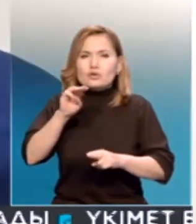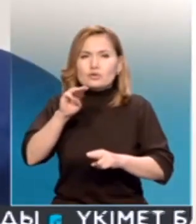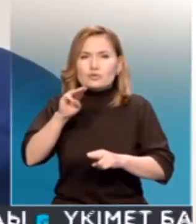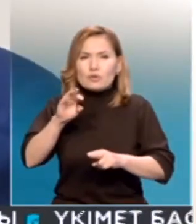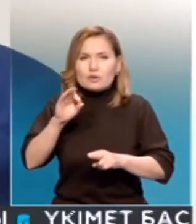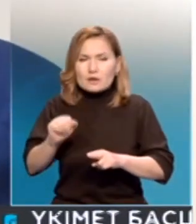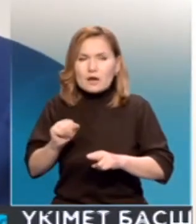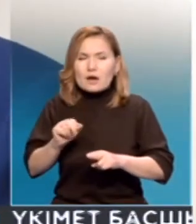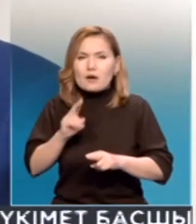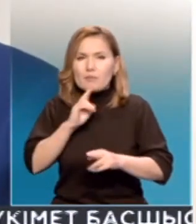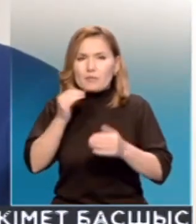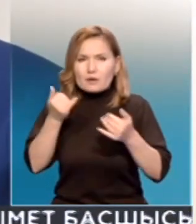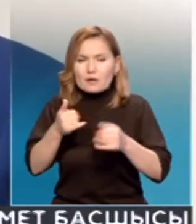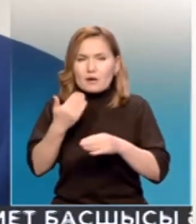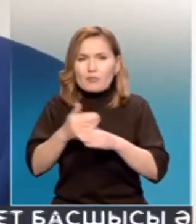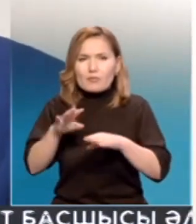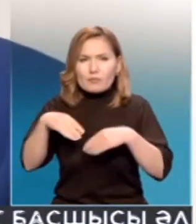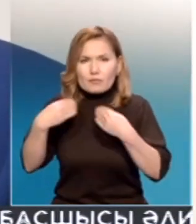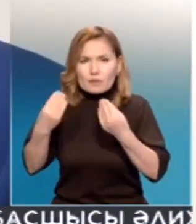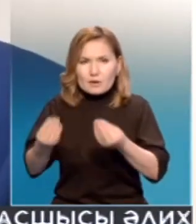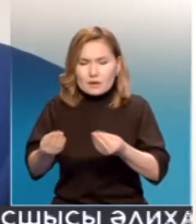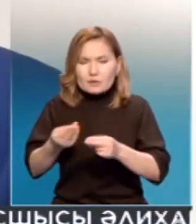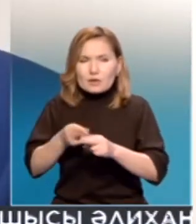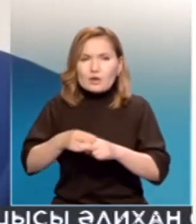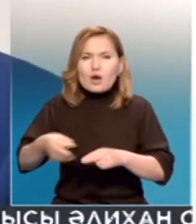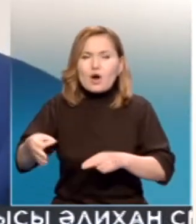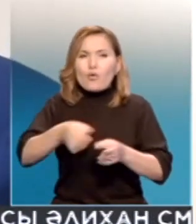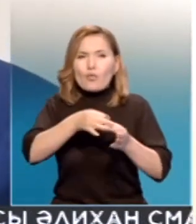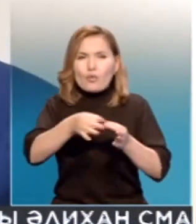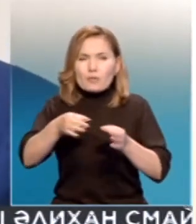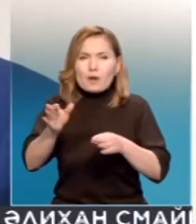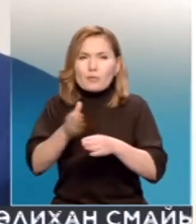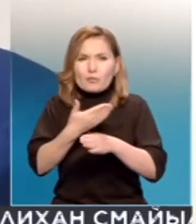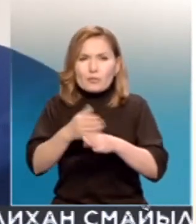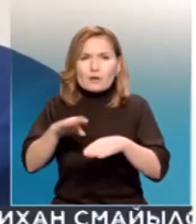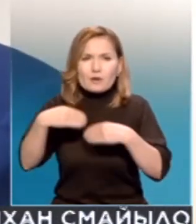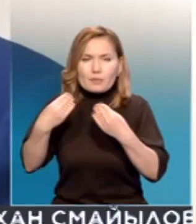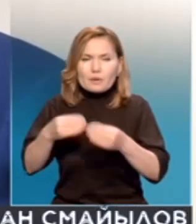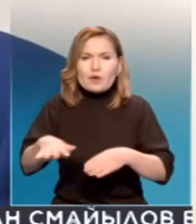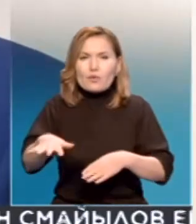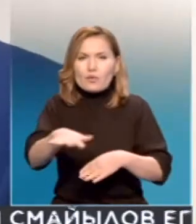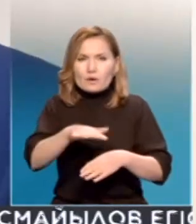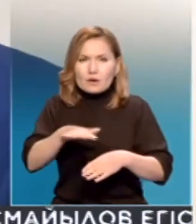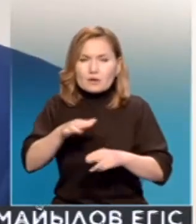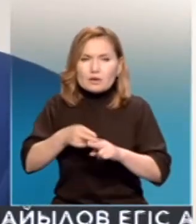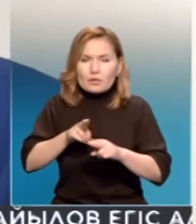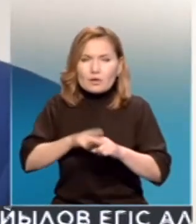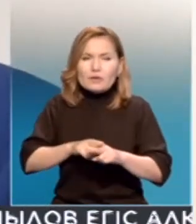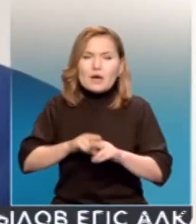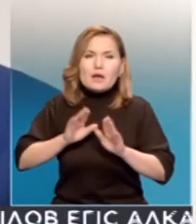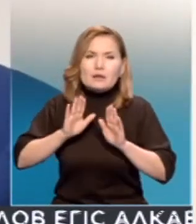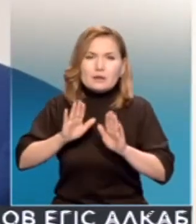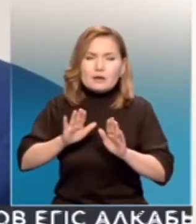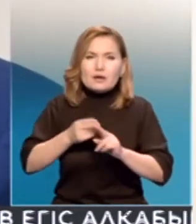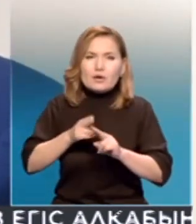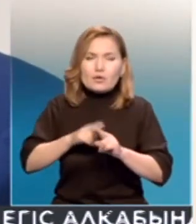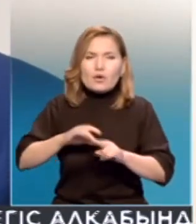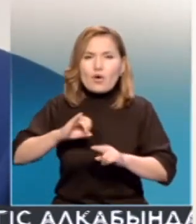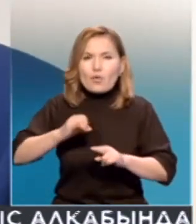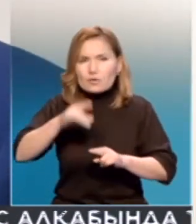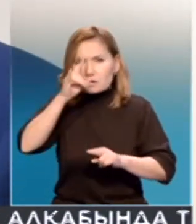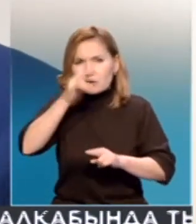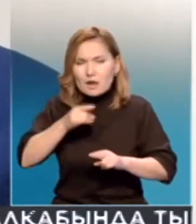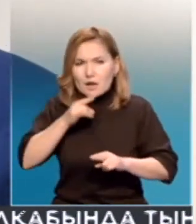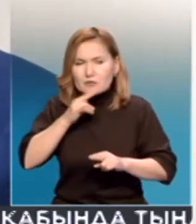отыны бөлініп жатыр. Ол облыстарға бөлініп, қазір өңірлерде тек қана оңтүстік емес,